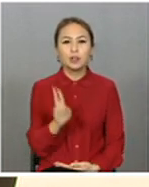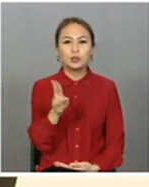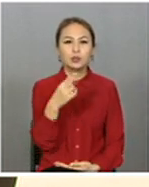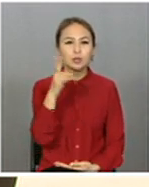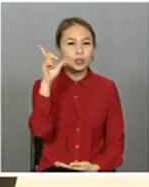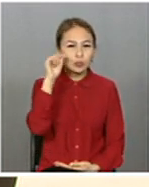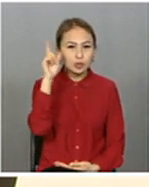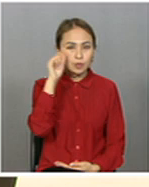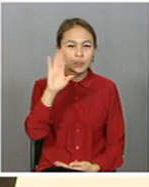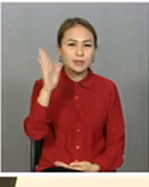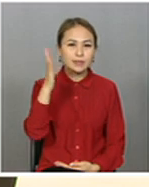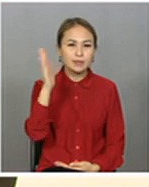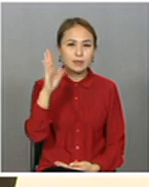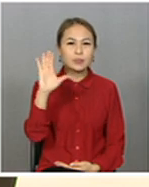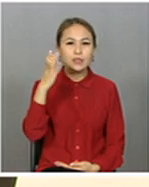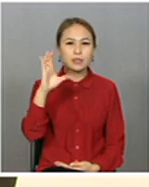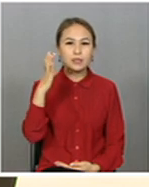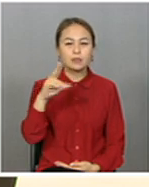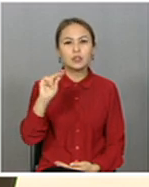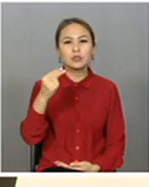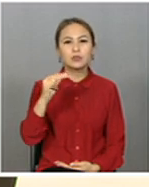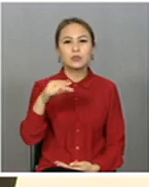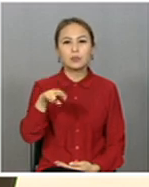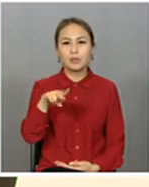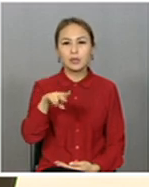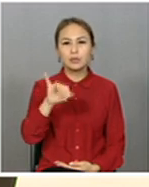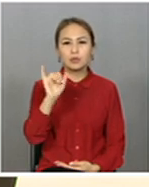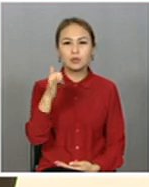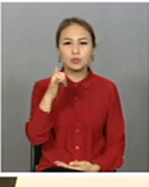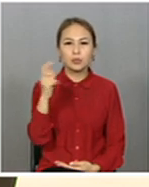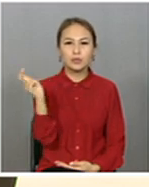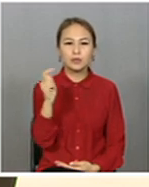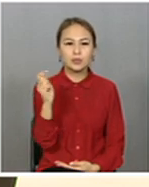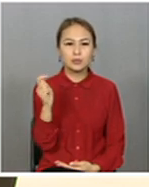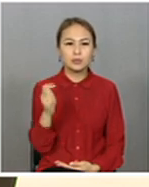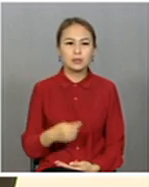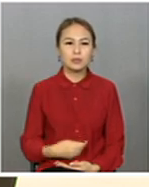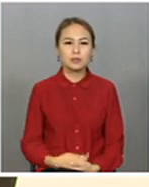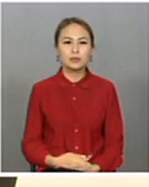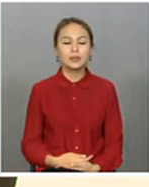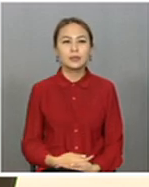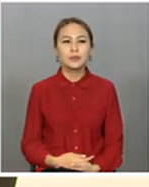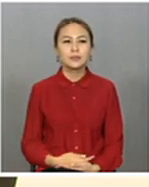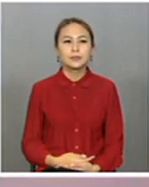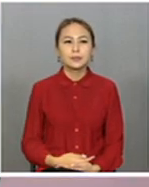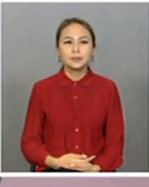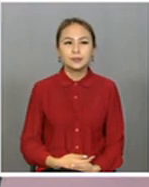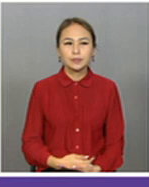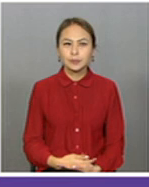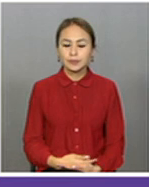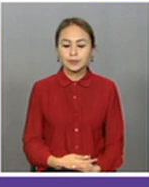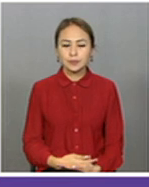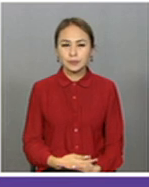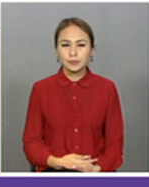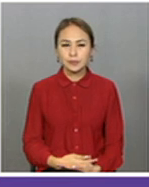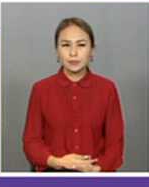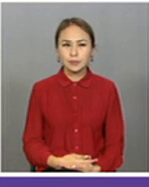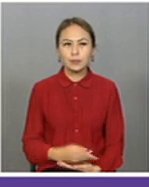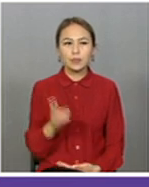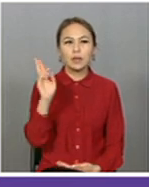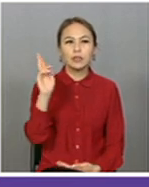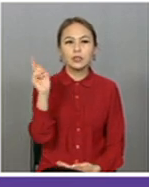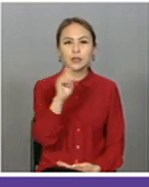Дүйсенбі, сейсенбі, сәрсенбі, бейсенбі, жұма, сенбі, жексенбі. 90